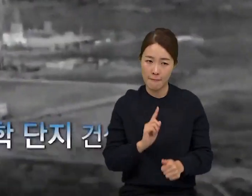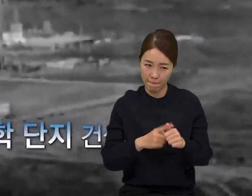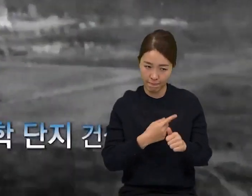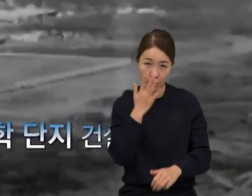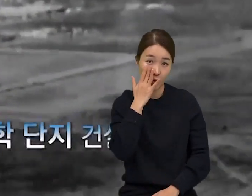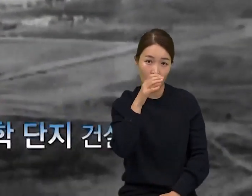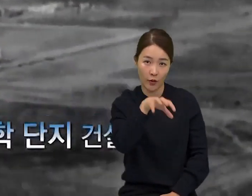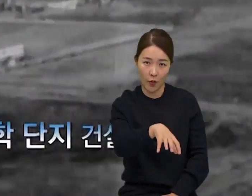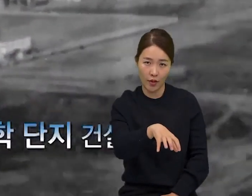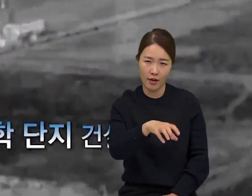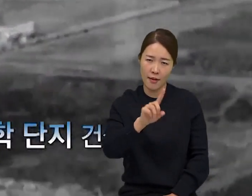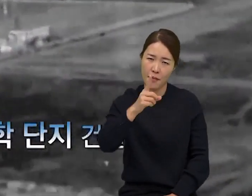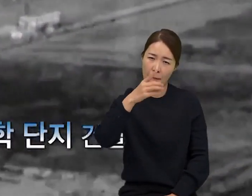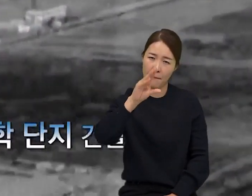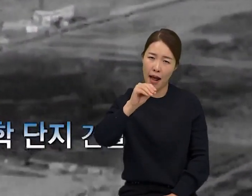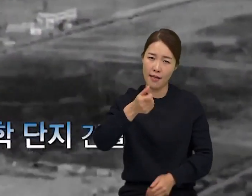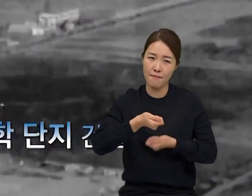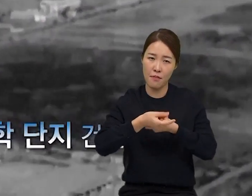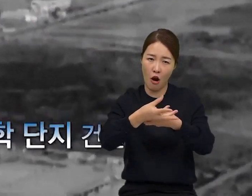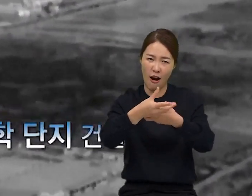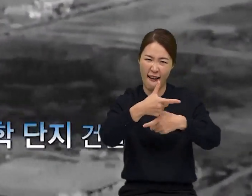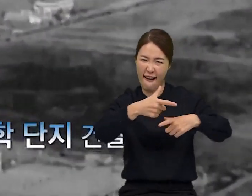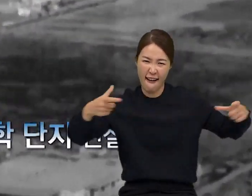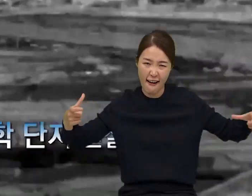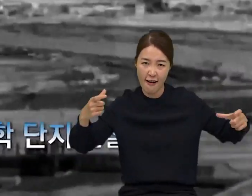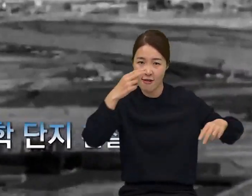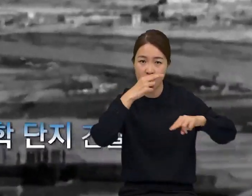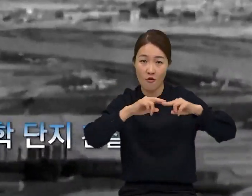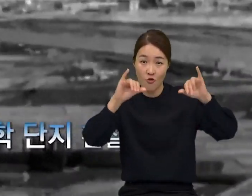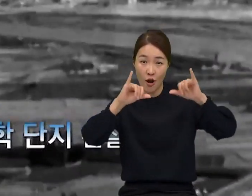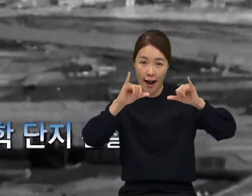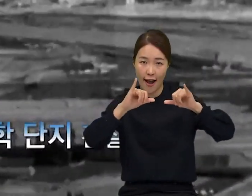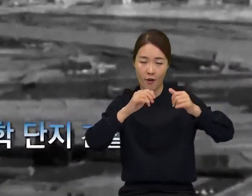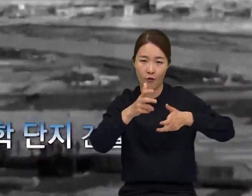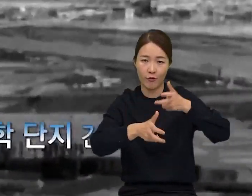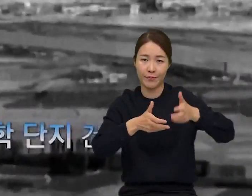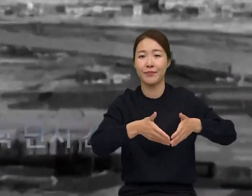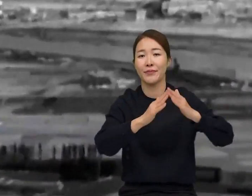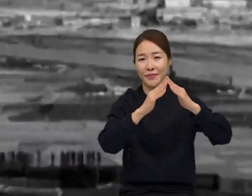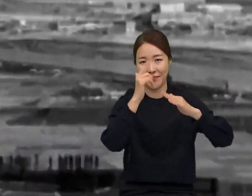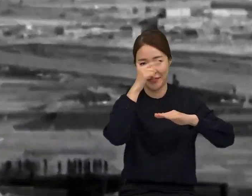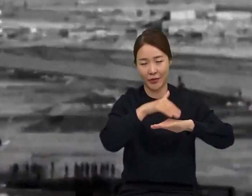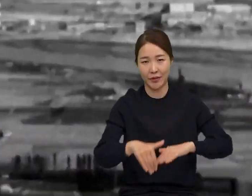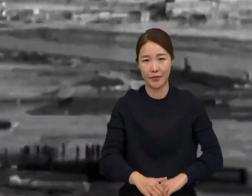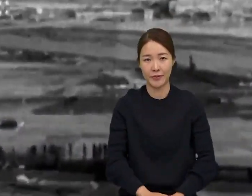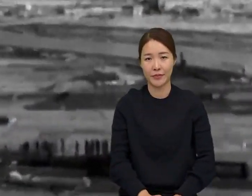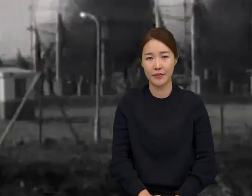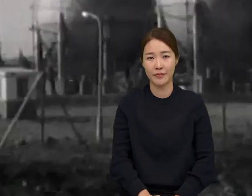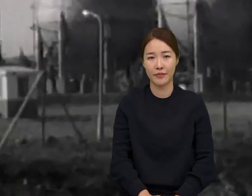그래서 울산 지역에 약 100만 평 규모의 석유화학 단지 건설을 계획한다.